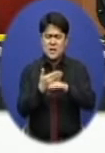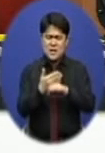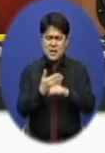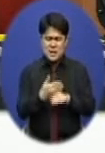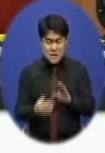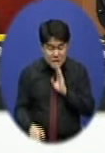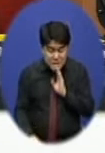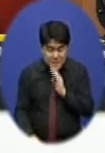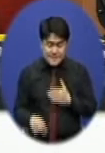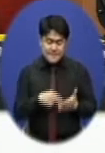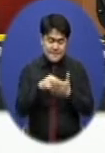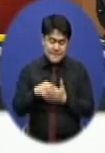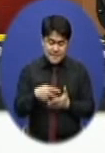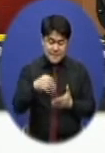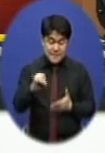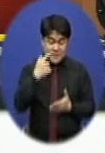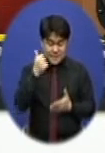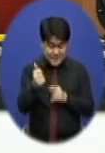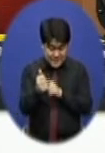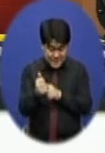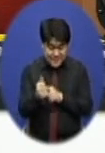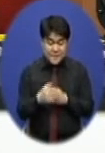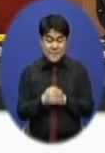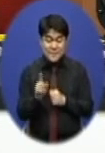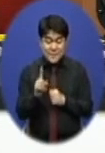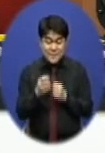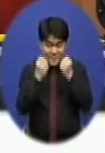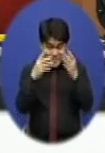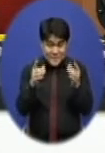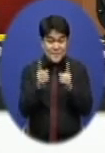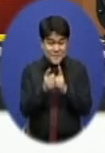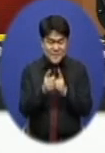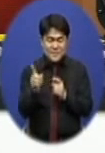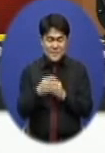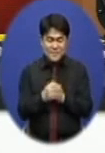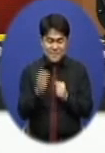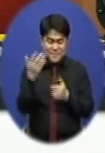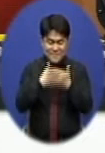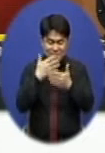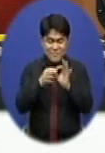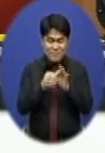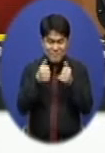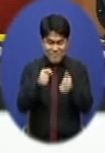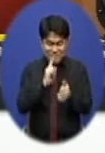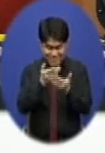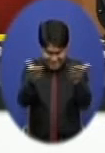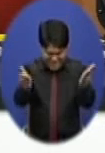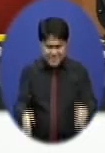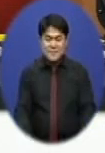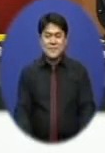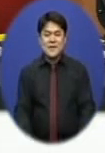그렇죠. 그러니까 그 외로운 시아버님께 네. 이제 새해도 맞고 하니까 네, 네. 영상으로 한 말씀 하세요. 네. 네.